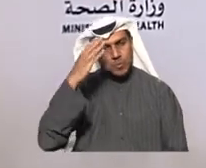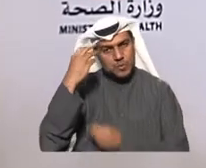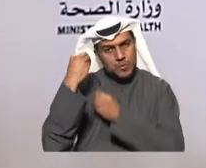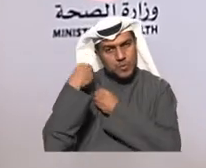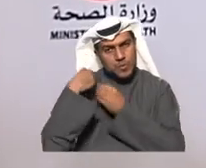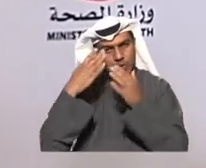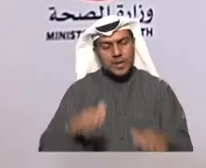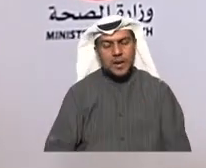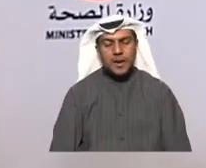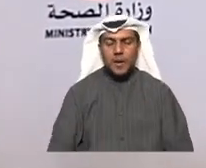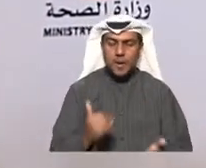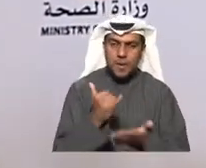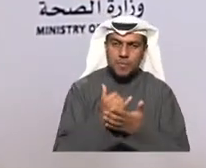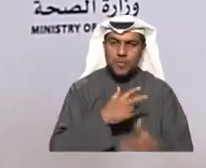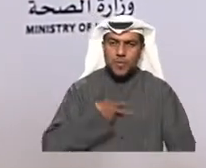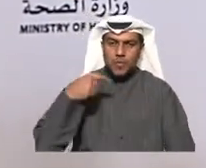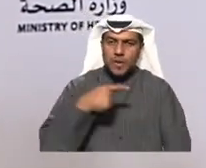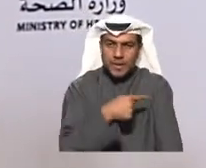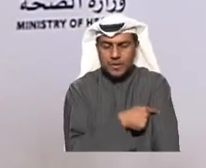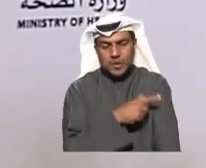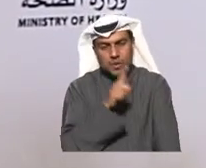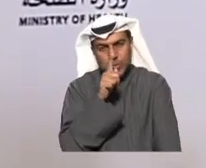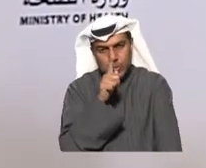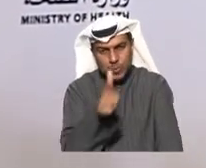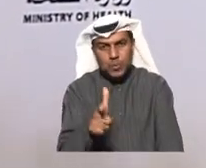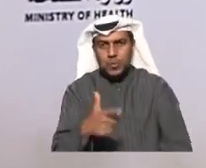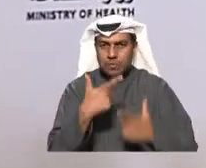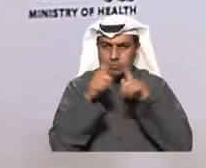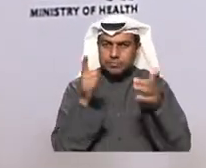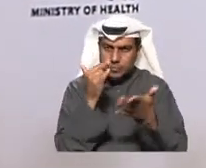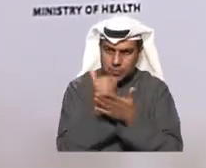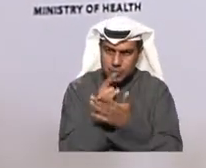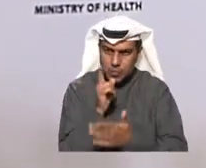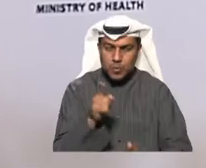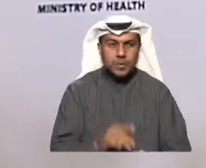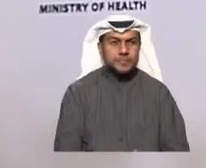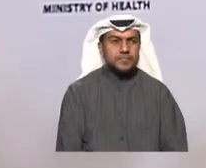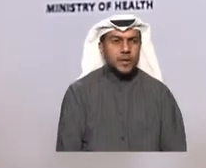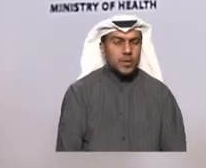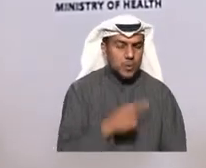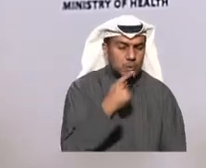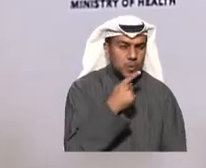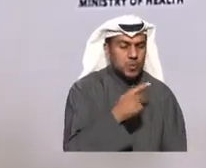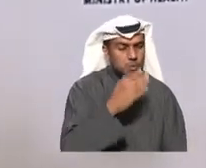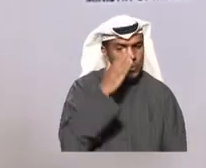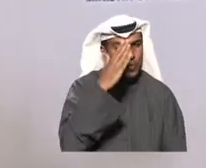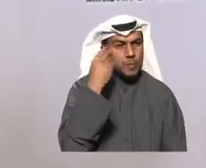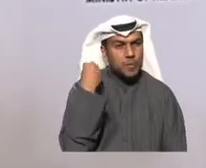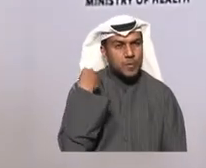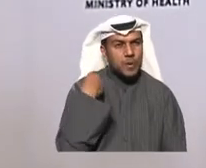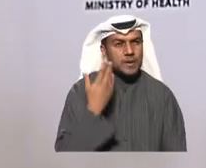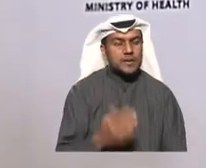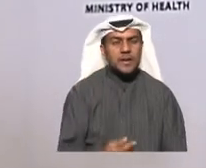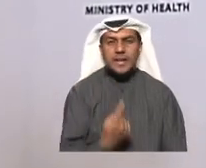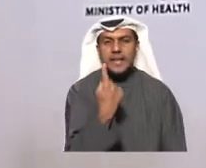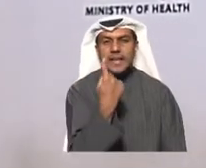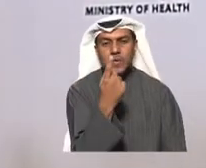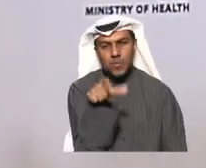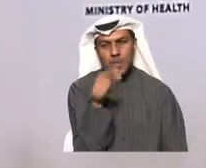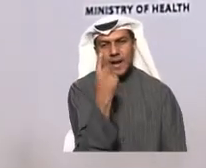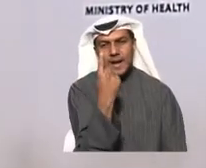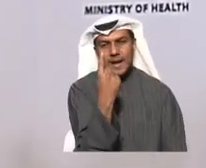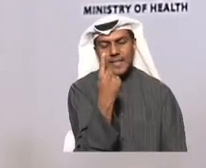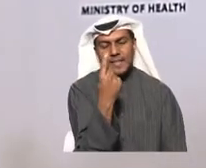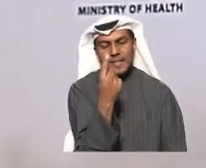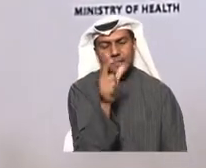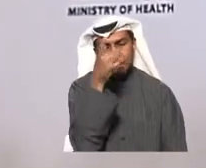المتحدث الرسمي باسم وزارة الصحة حول آخر الحالات المؤكدة والتي سجلت من قبل وزارة الصحة، حالة واحدة خلال 24 ساعة